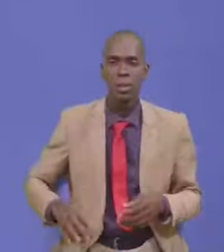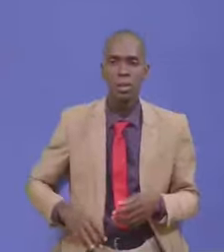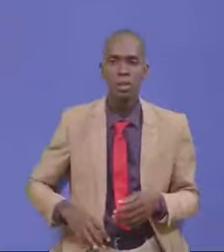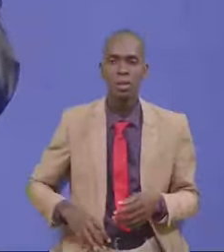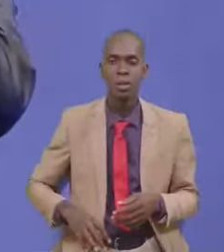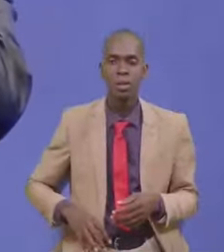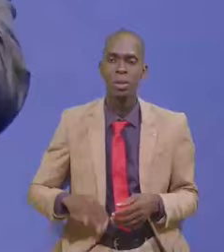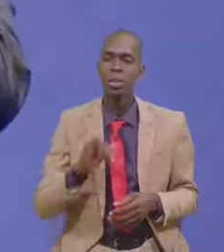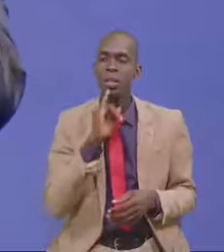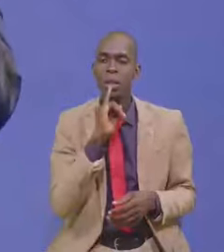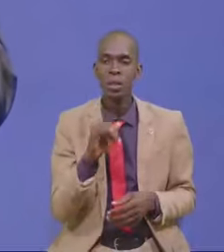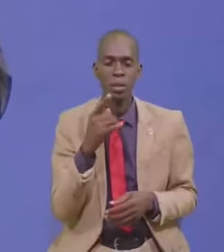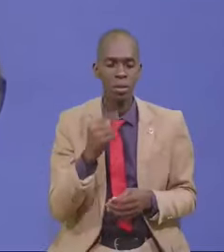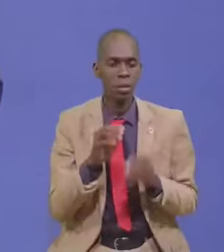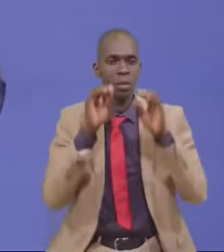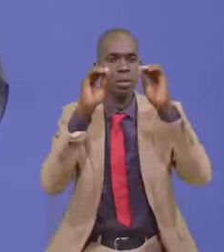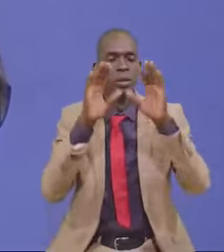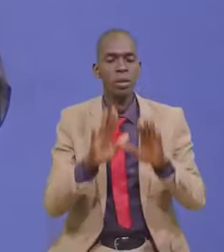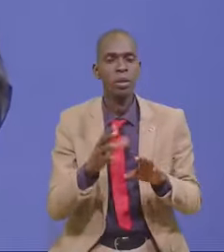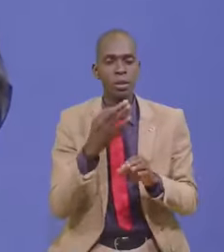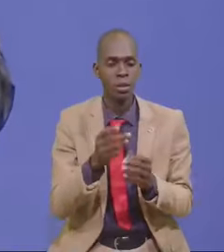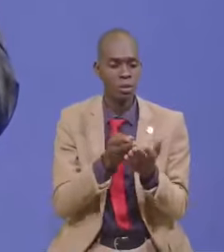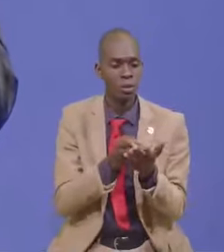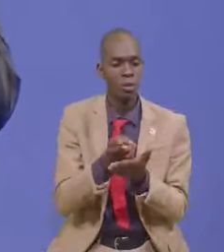Christ est l'enseignant de la vérité.